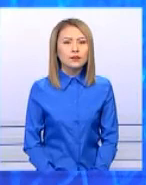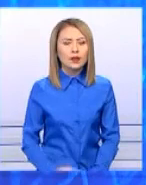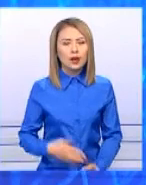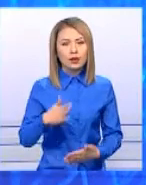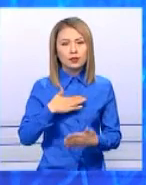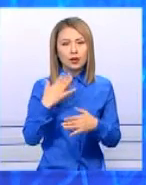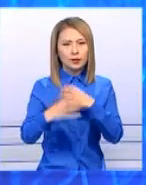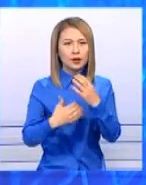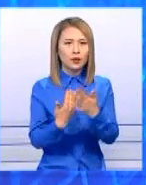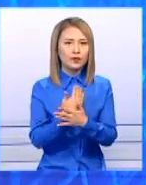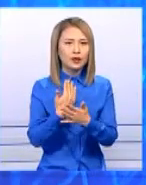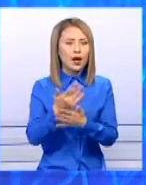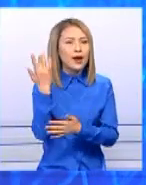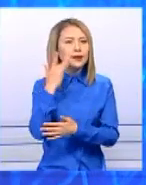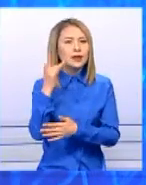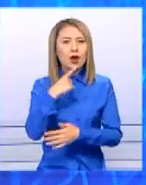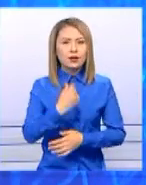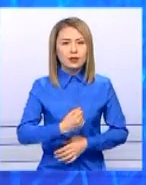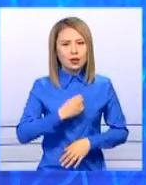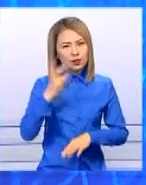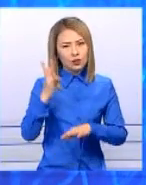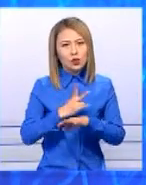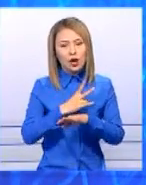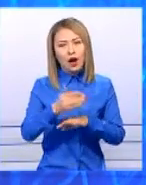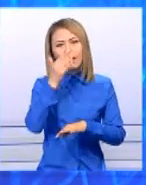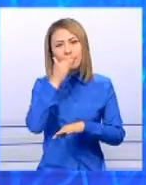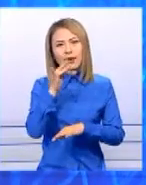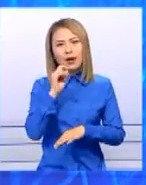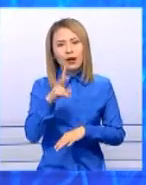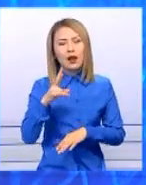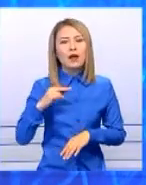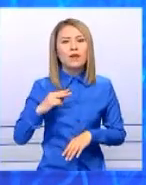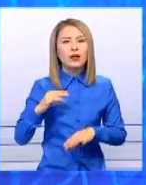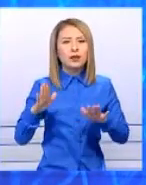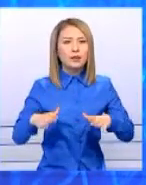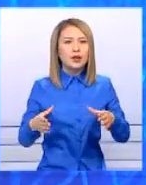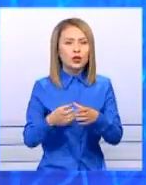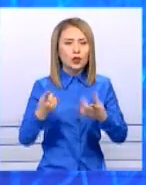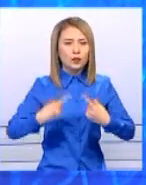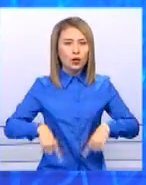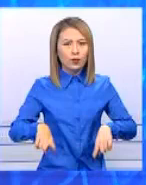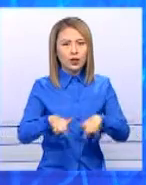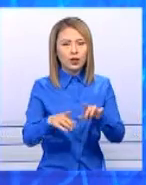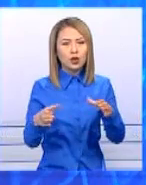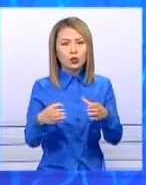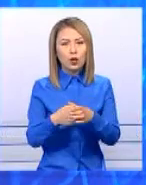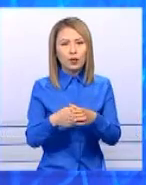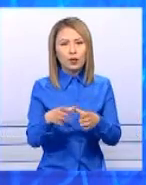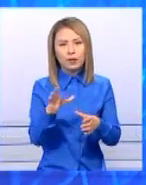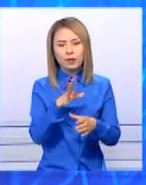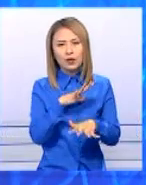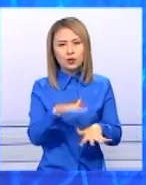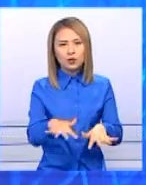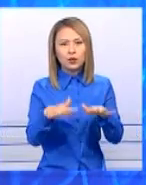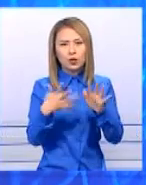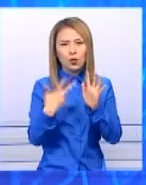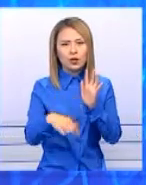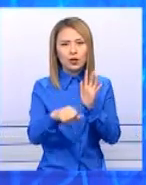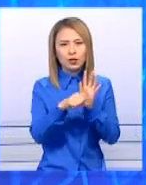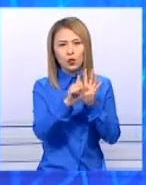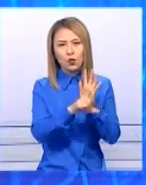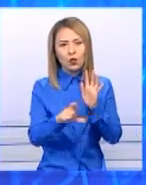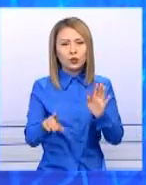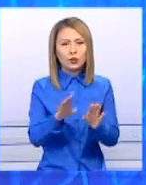Жахан жаңалықтары. Ақша әскерінің кеше түнде Ауғанстандағы Ирак және Левант лаңкестік ұйымының қарулы топтарына жасаған әуе соққысынан